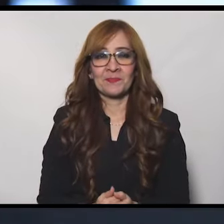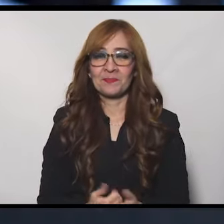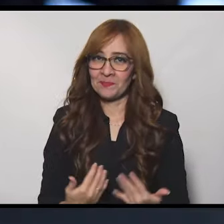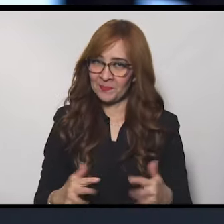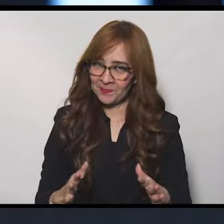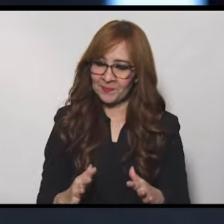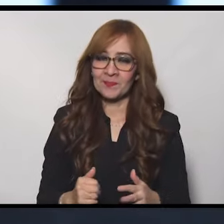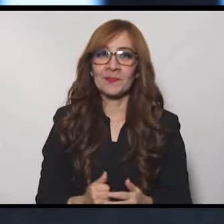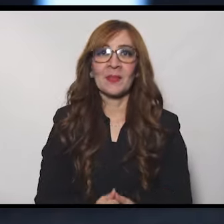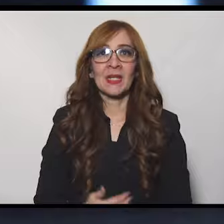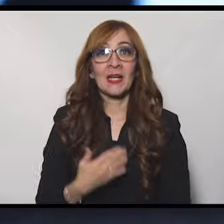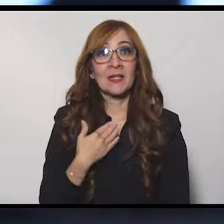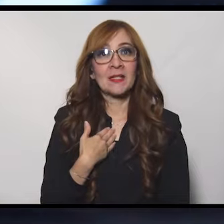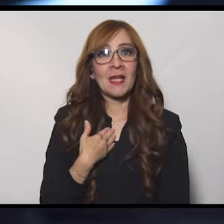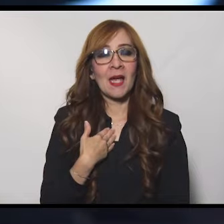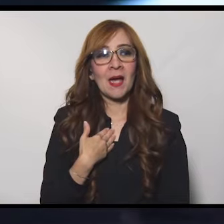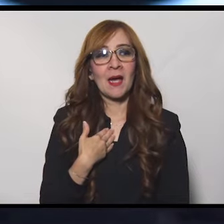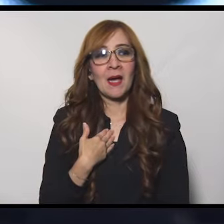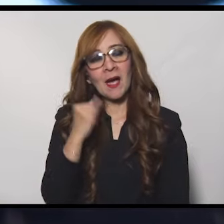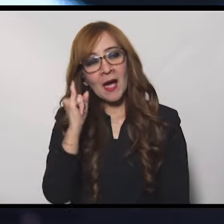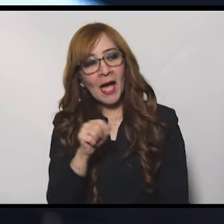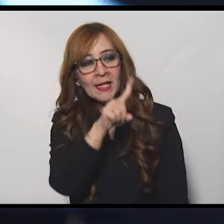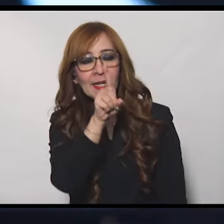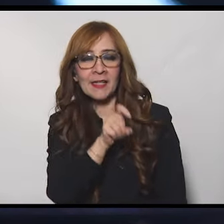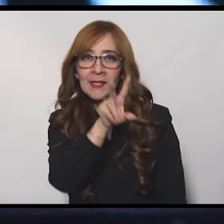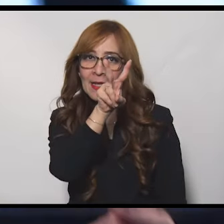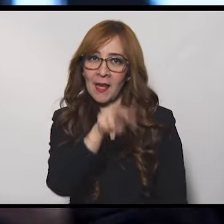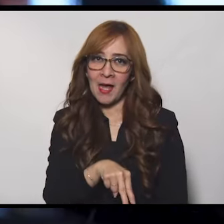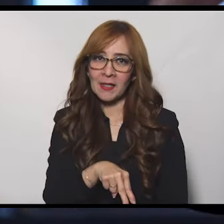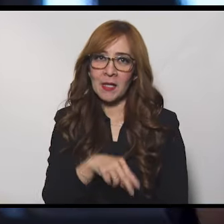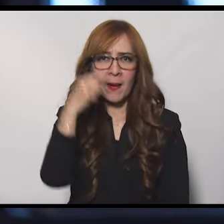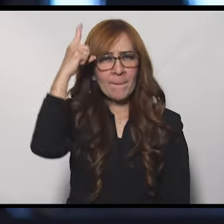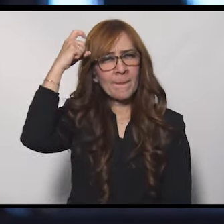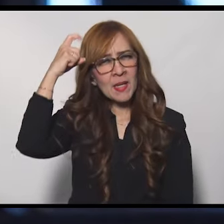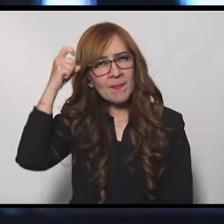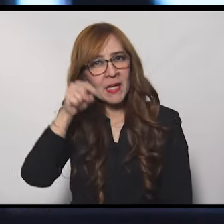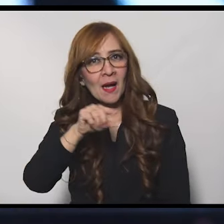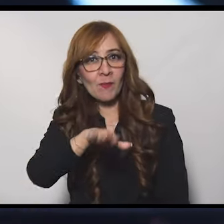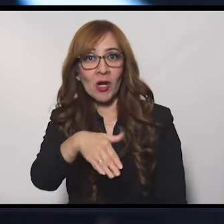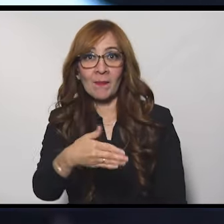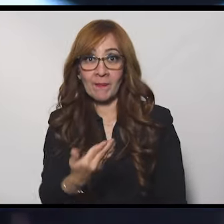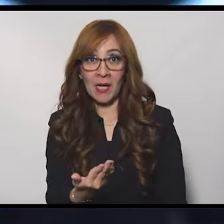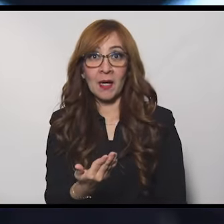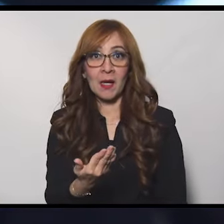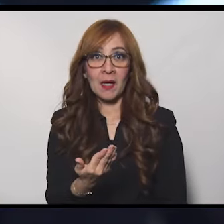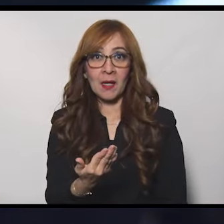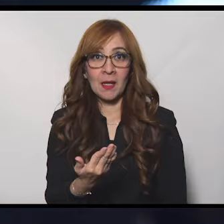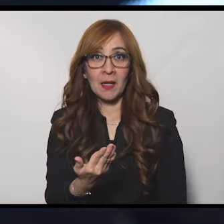waktu, saya ditanya, "Ceh, mimpi kamu apa sih?"